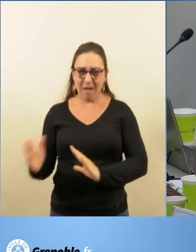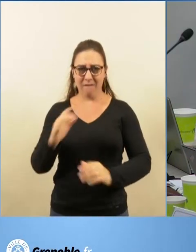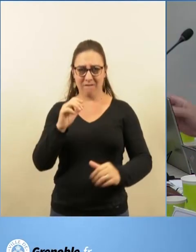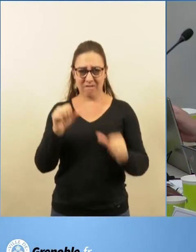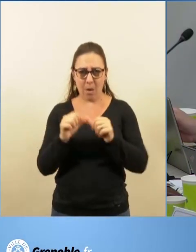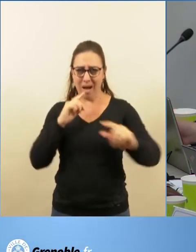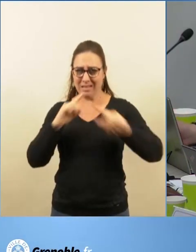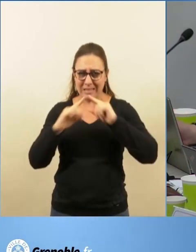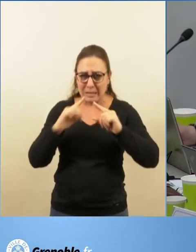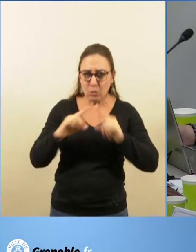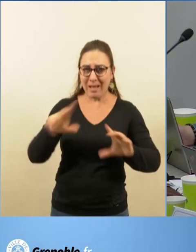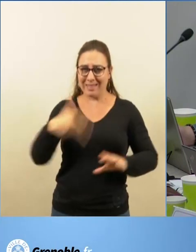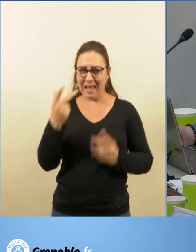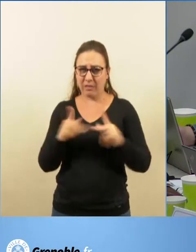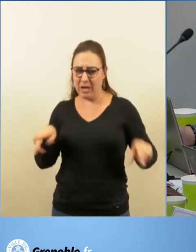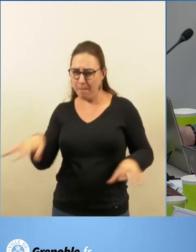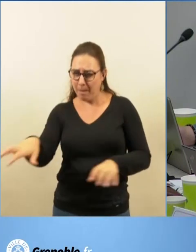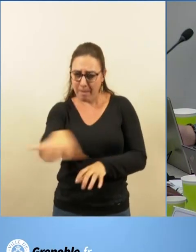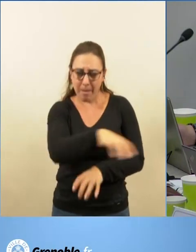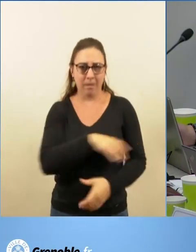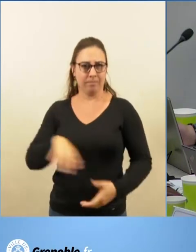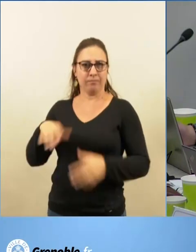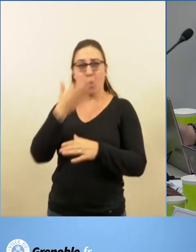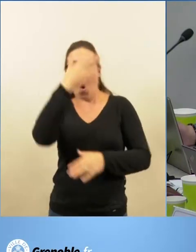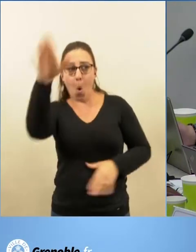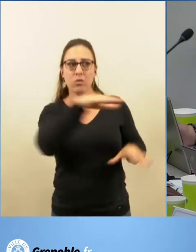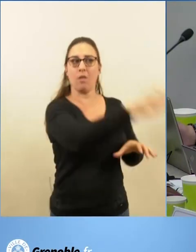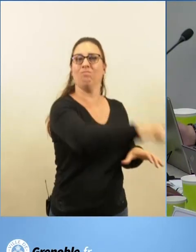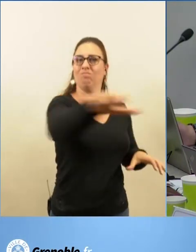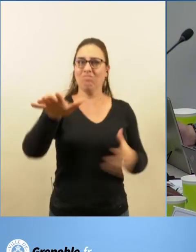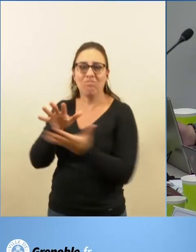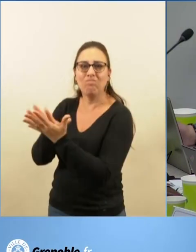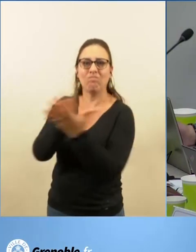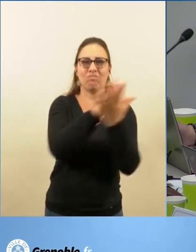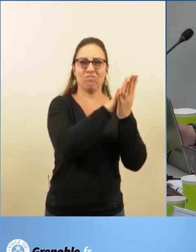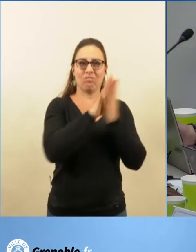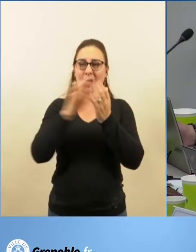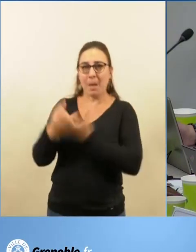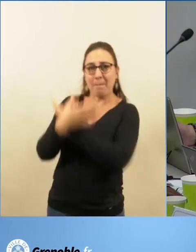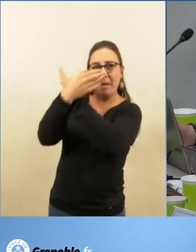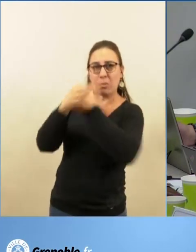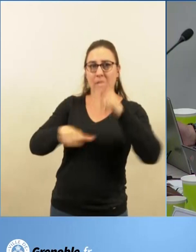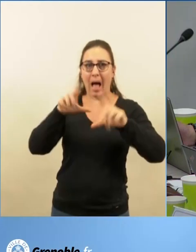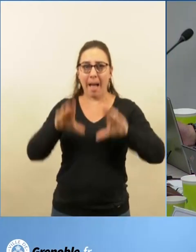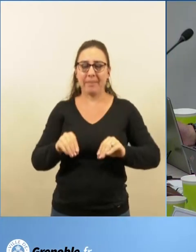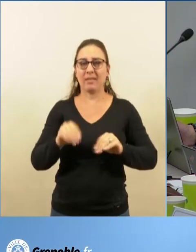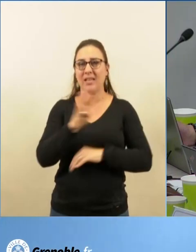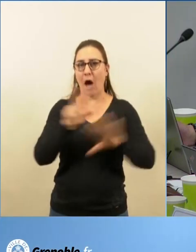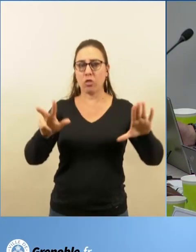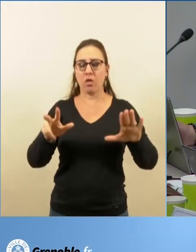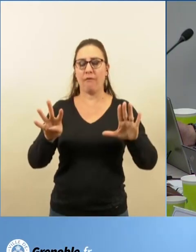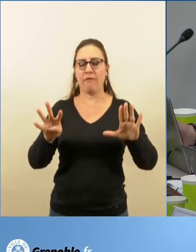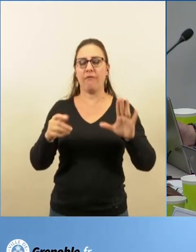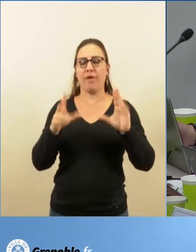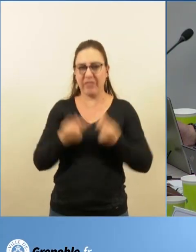avec les 13 communes où nous avons rencontré les territoires voisins où nous avons rencontré les métropolitaines et les métropolitains où nous avons mis